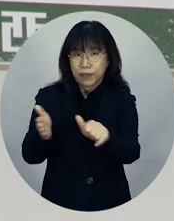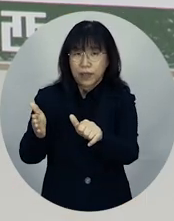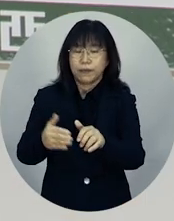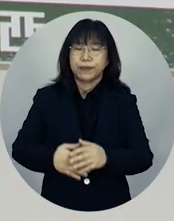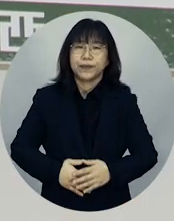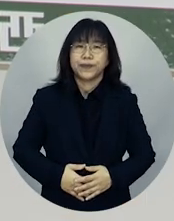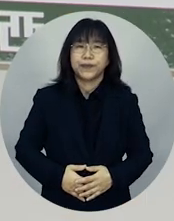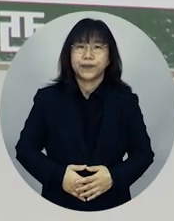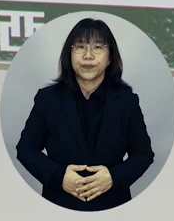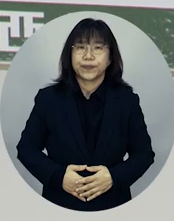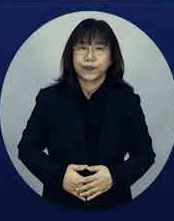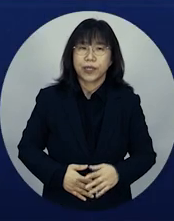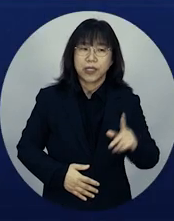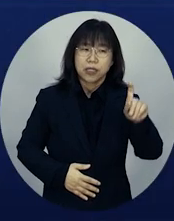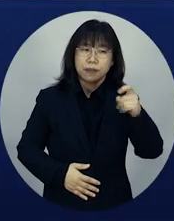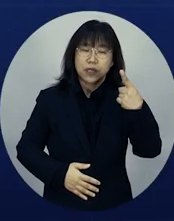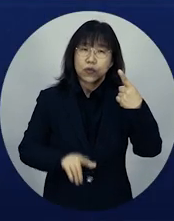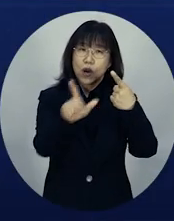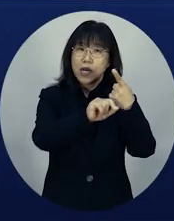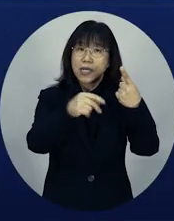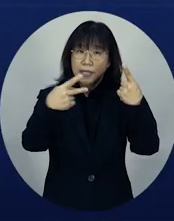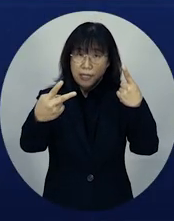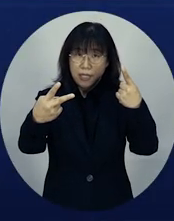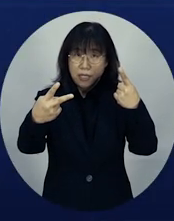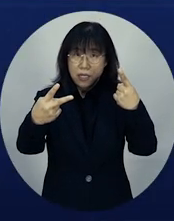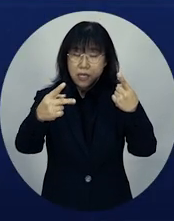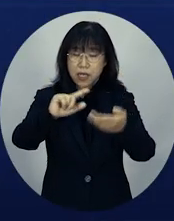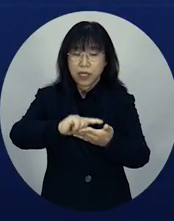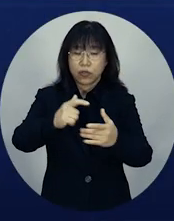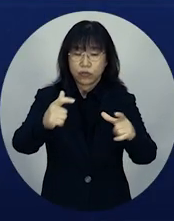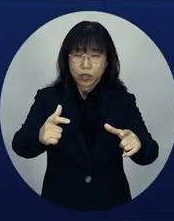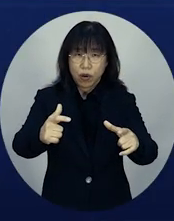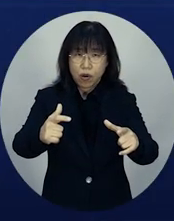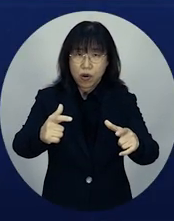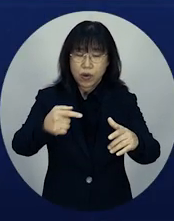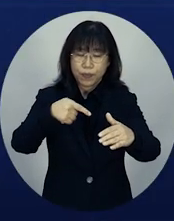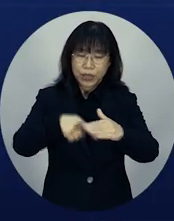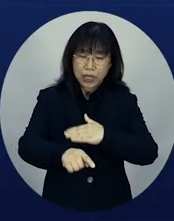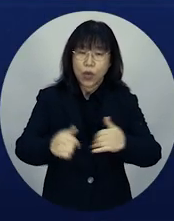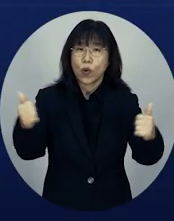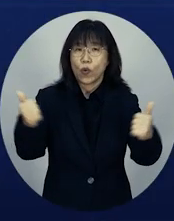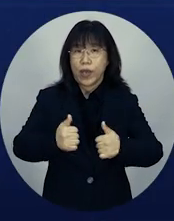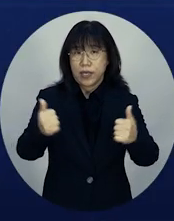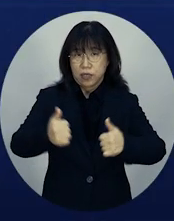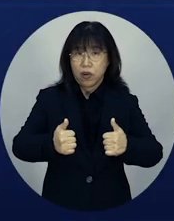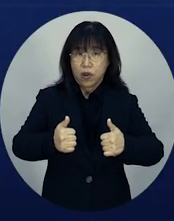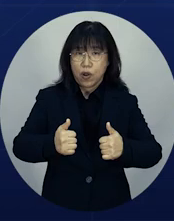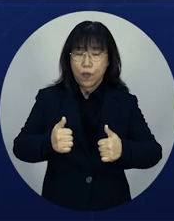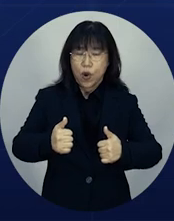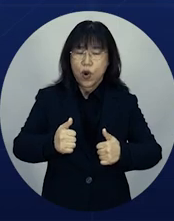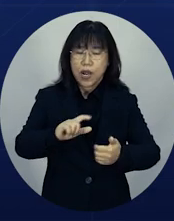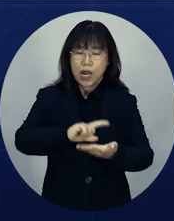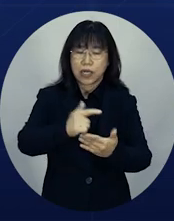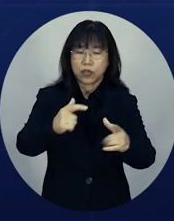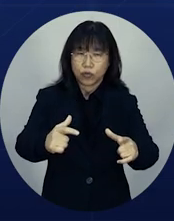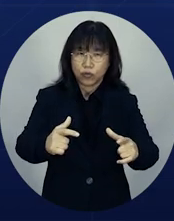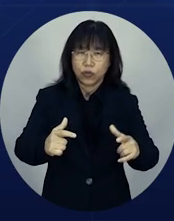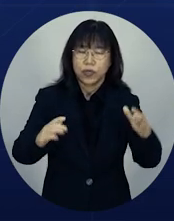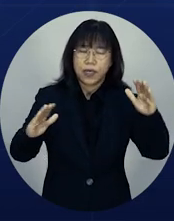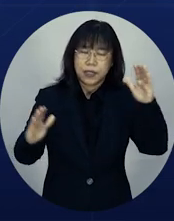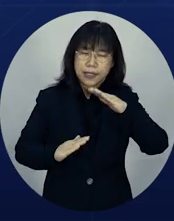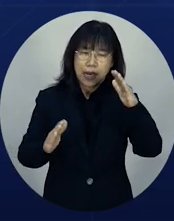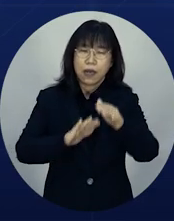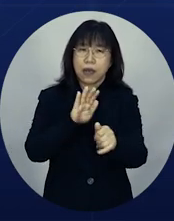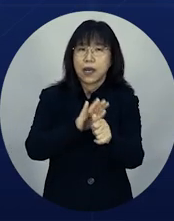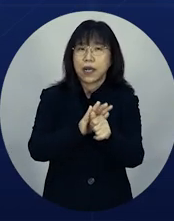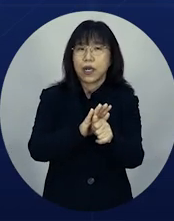됩니다. 지난 2일 강서구청 대회의실에서 2022년 제2회 재단법인 강서구 장학회